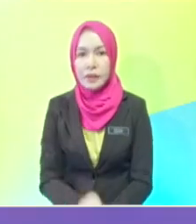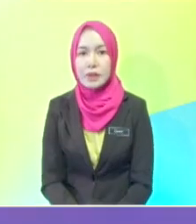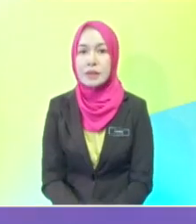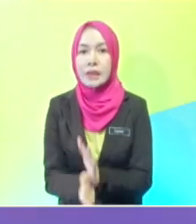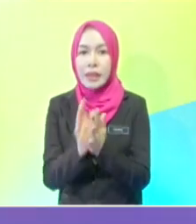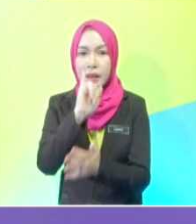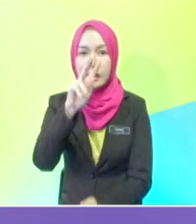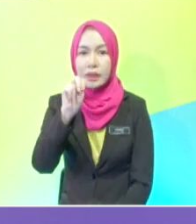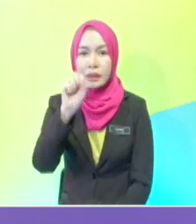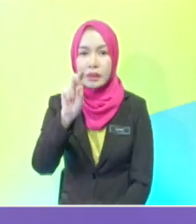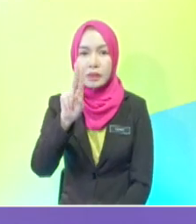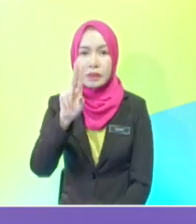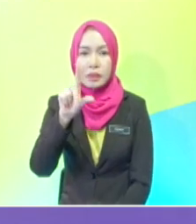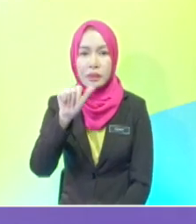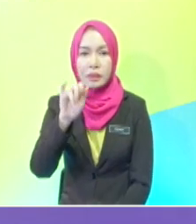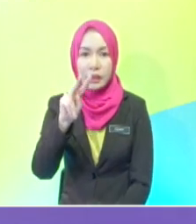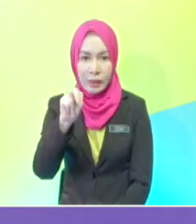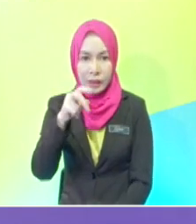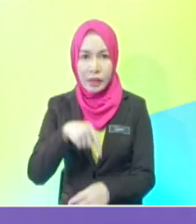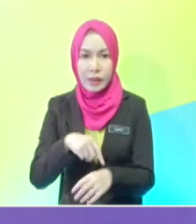dihasilkan oleh pankreas